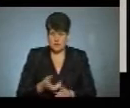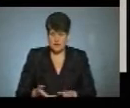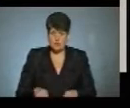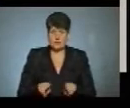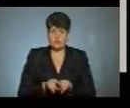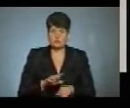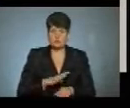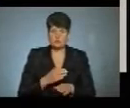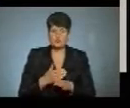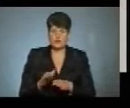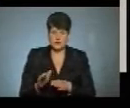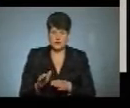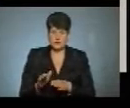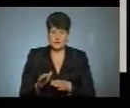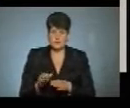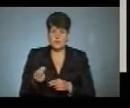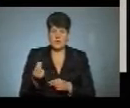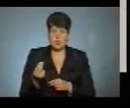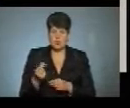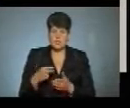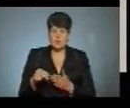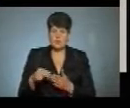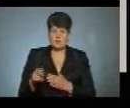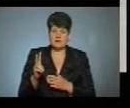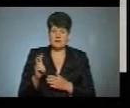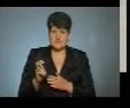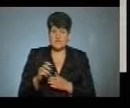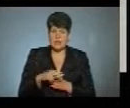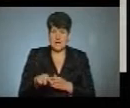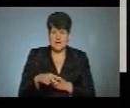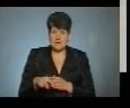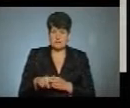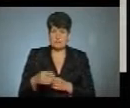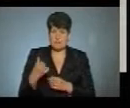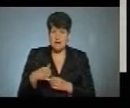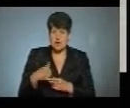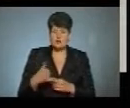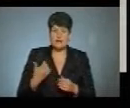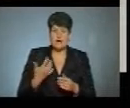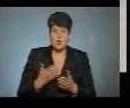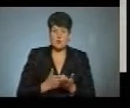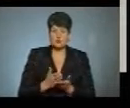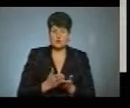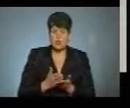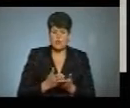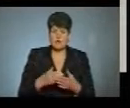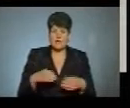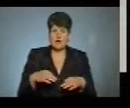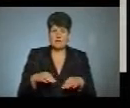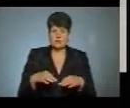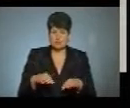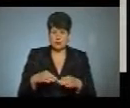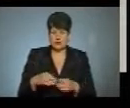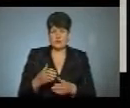було виділено кошти на закупівлю 200 літрів пального для обслуговування автомобілів